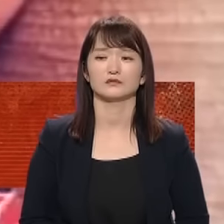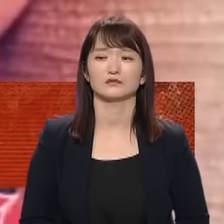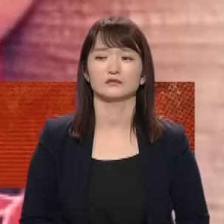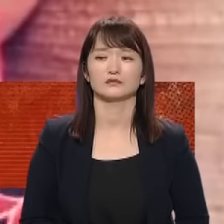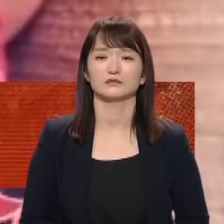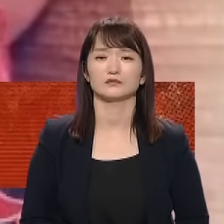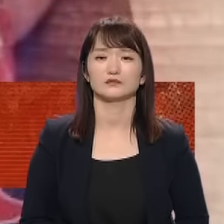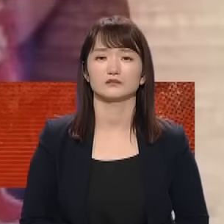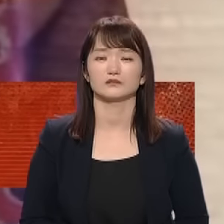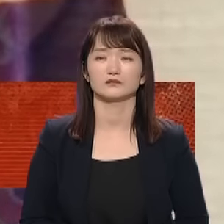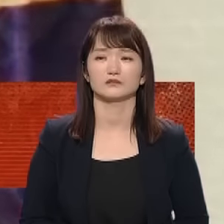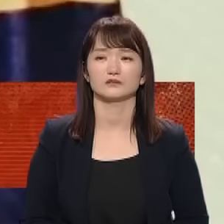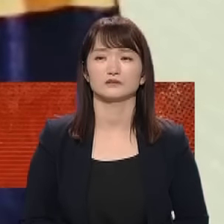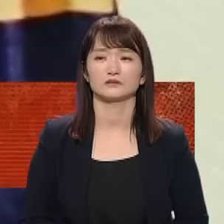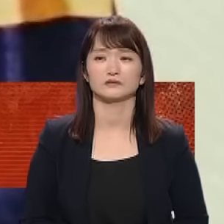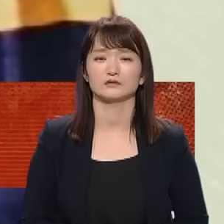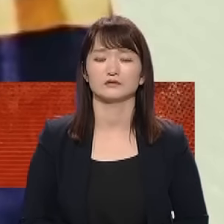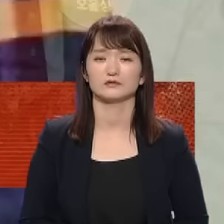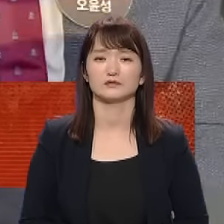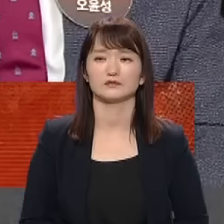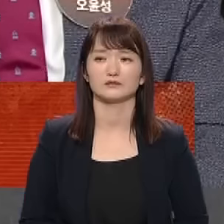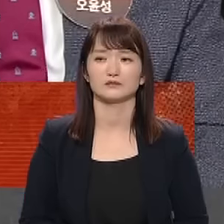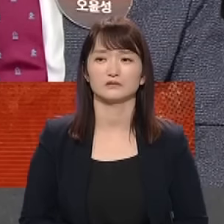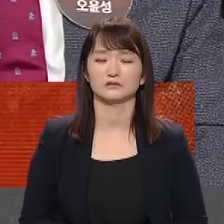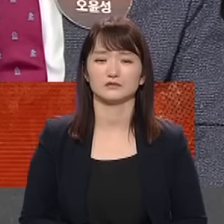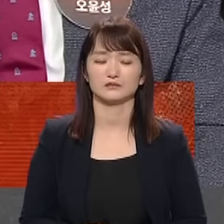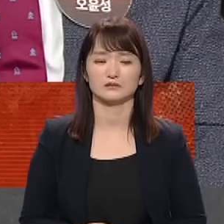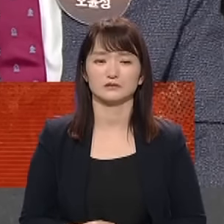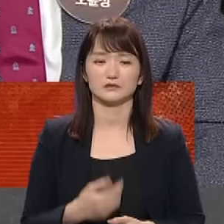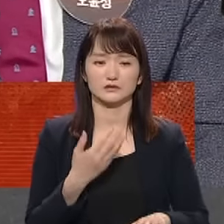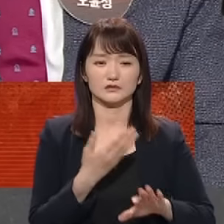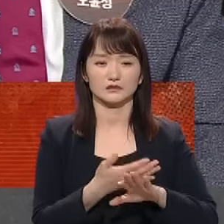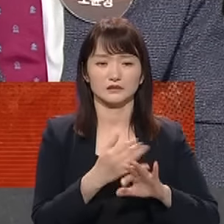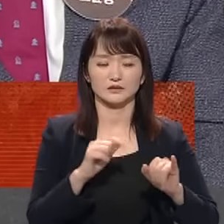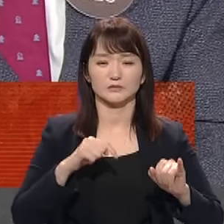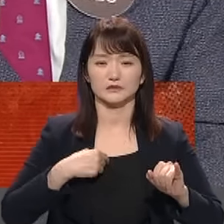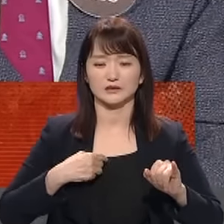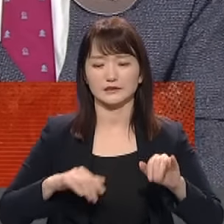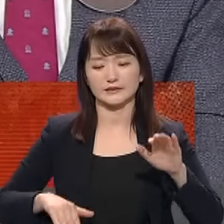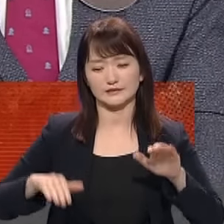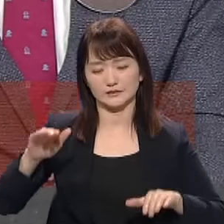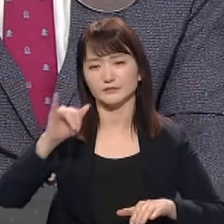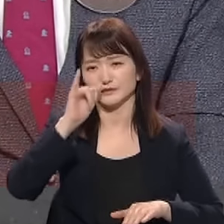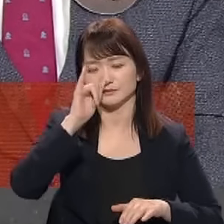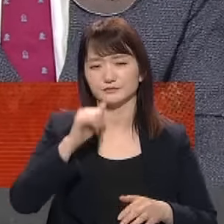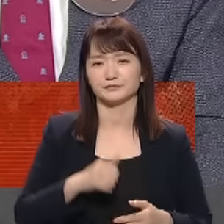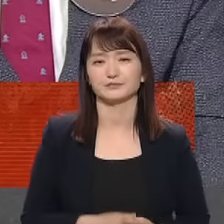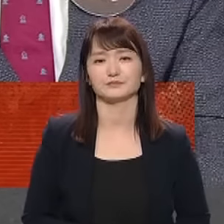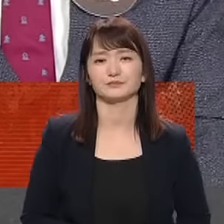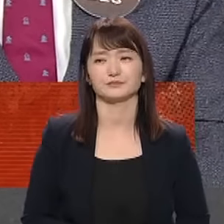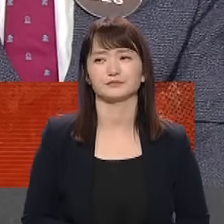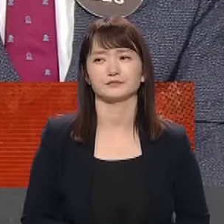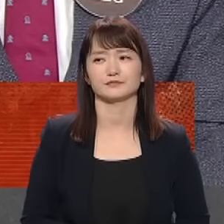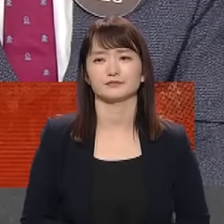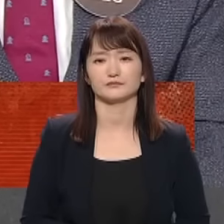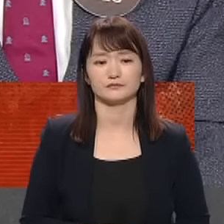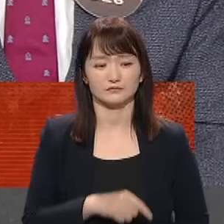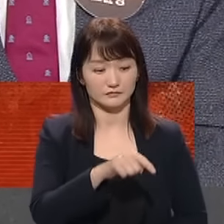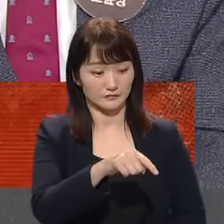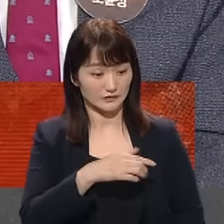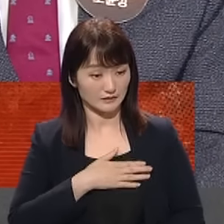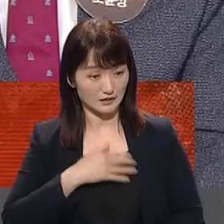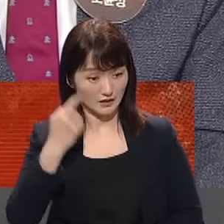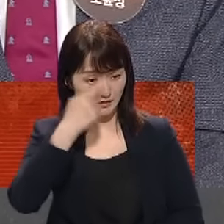일단 나머지 사람들하고 자신을 갖다 차별화하는 그런 것도 있고요. 또 우리가 이런 게 있지 않습니까? 너희들 내 얼굴